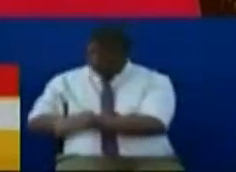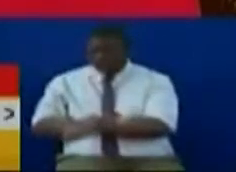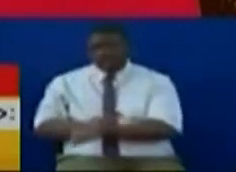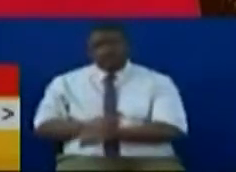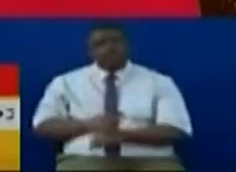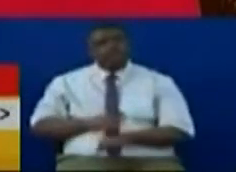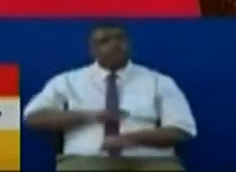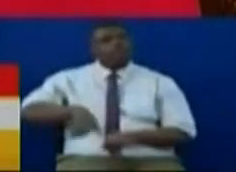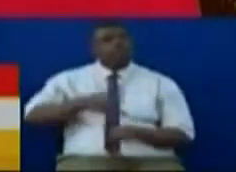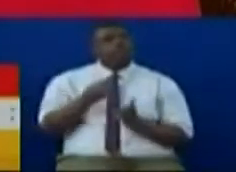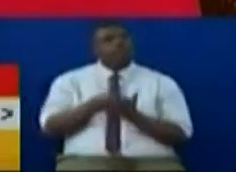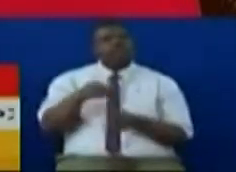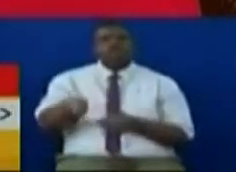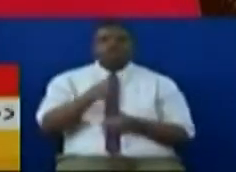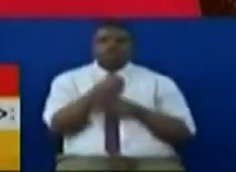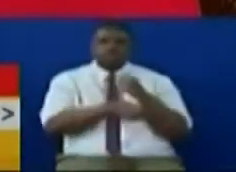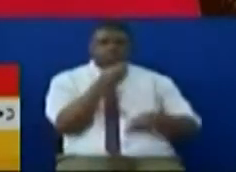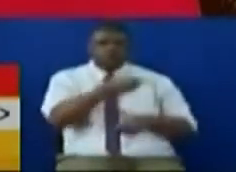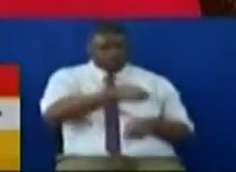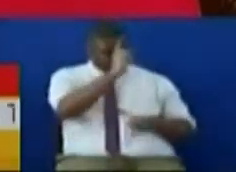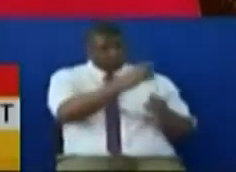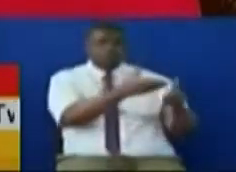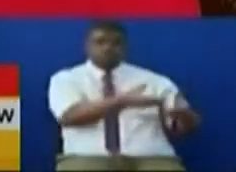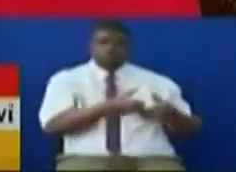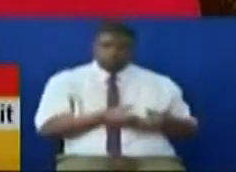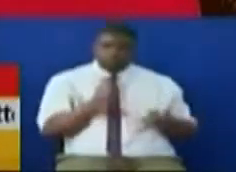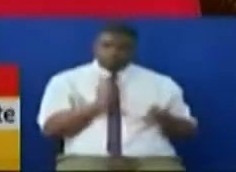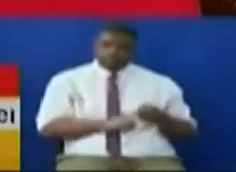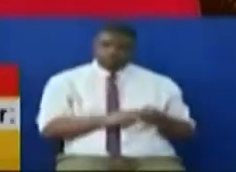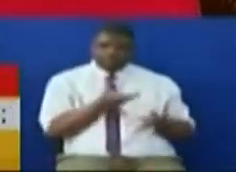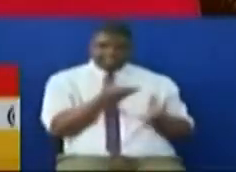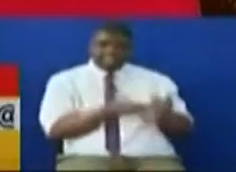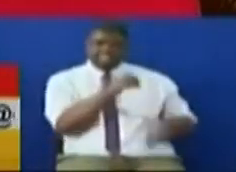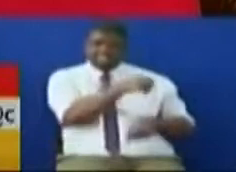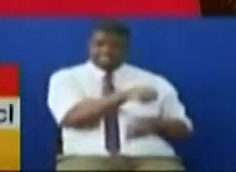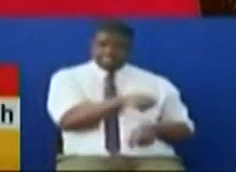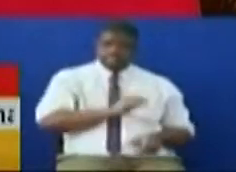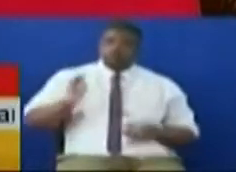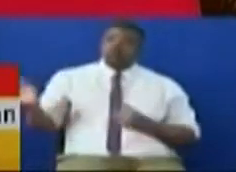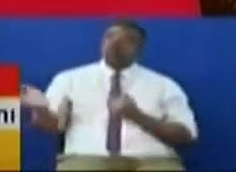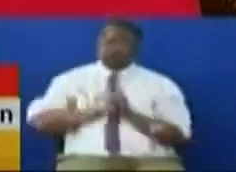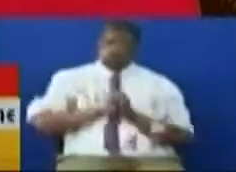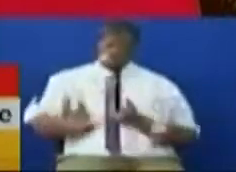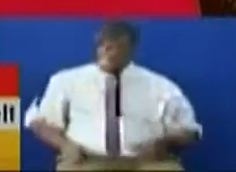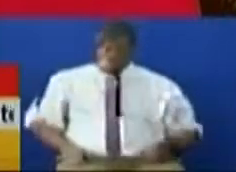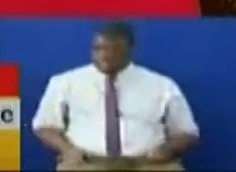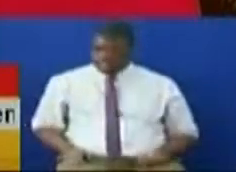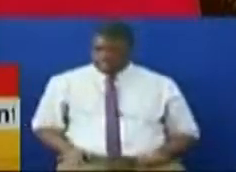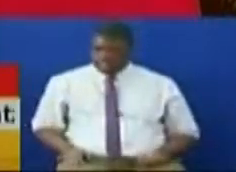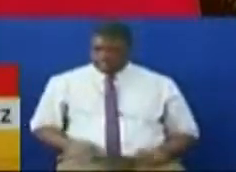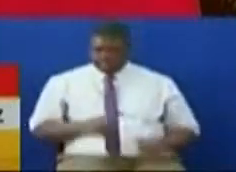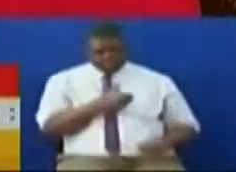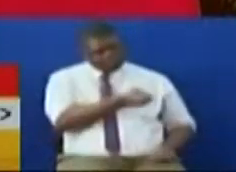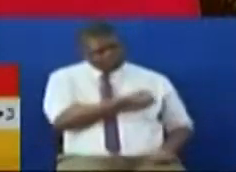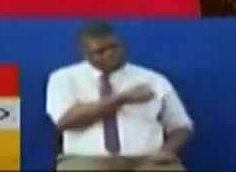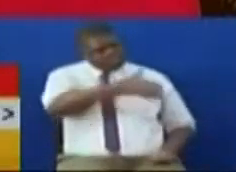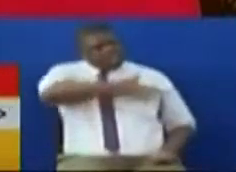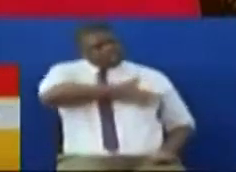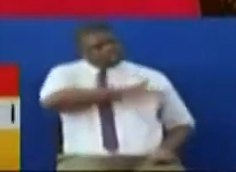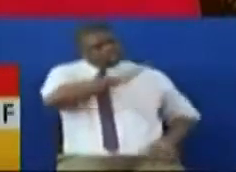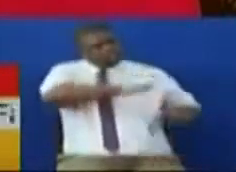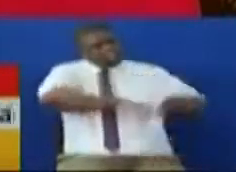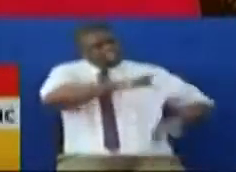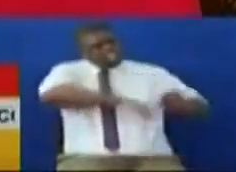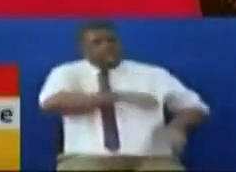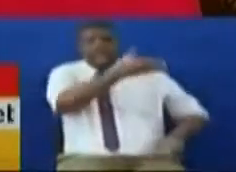za kisheria zichukuliwe na kiasi hicho cha fedha kirudishwe. Mheshimiwa Speaker, vipo vijiji vyangu vya mkoa wa Singida